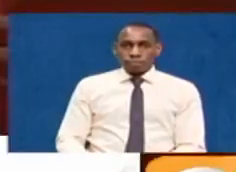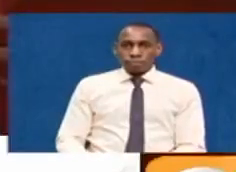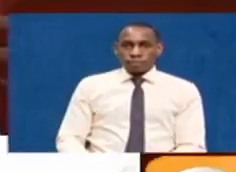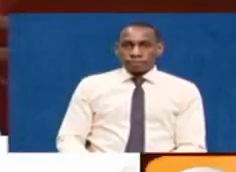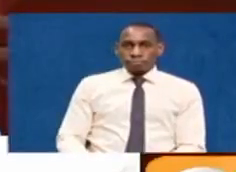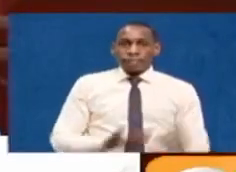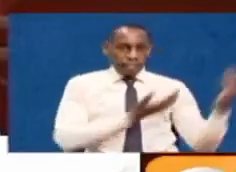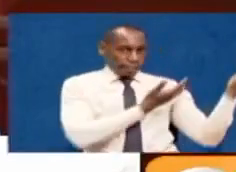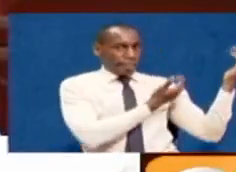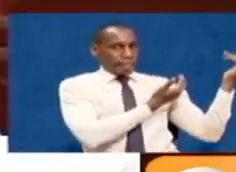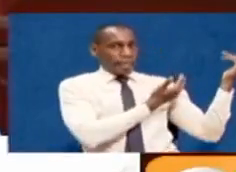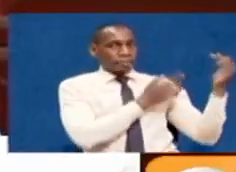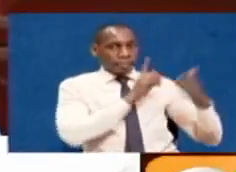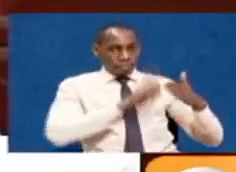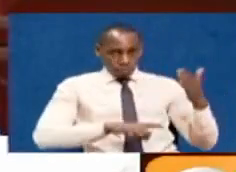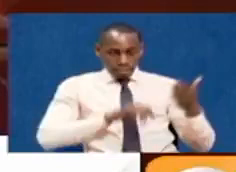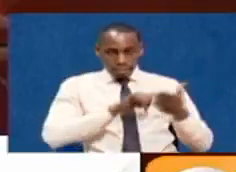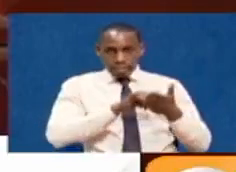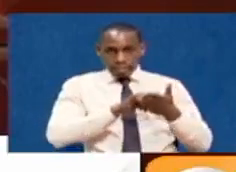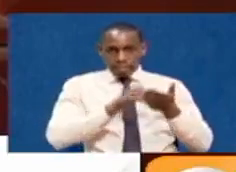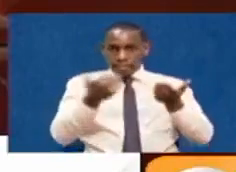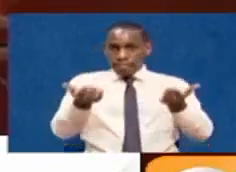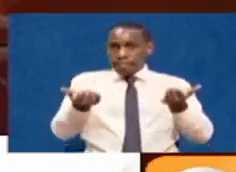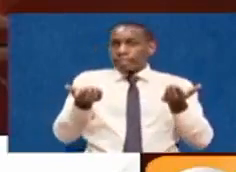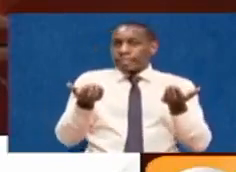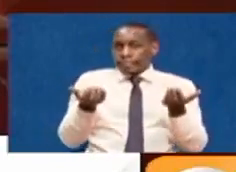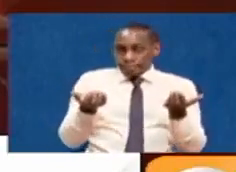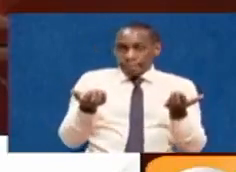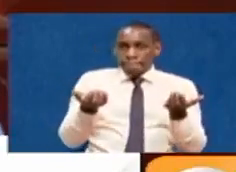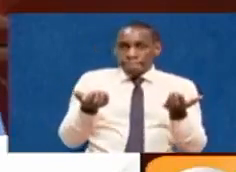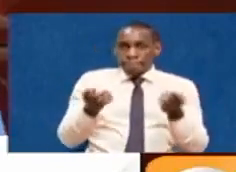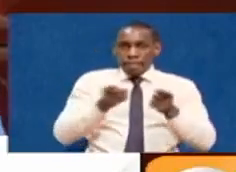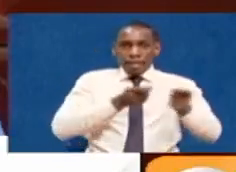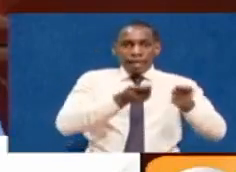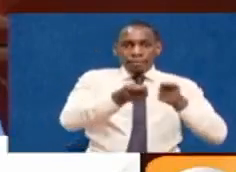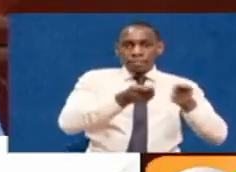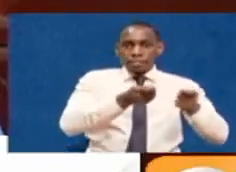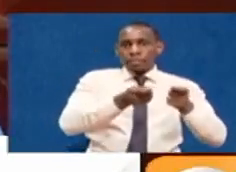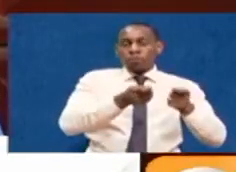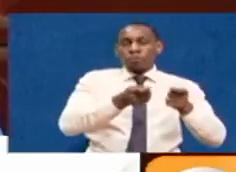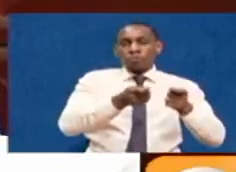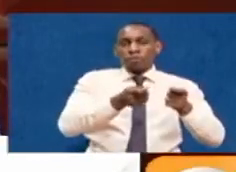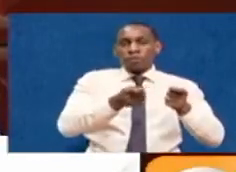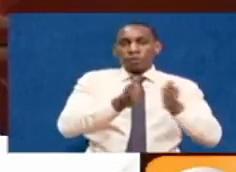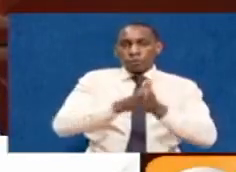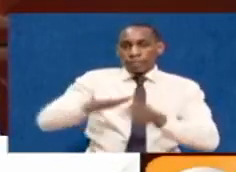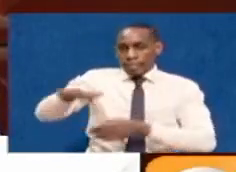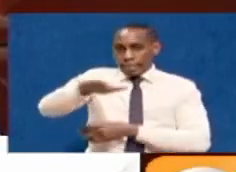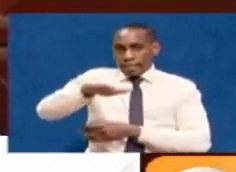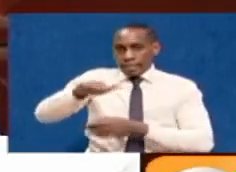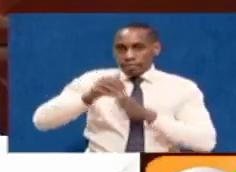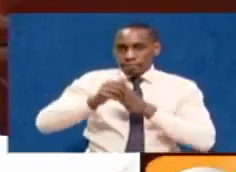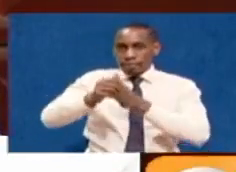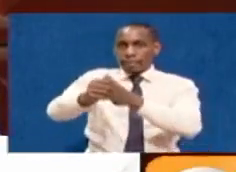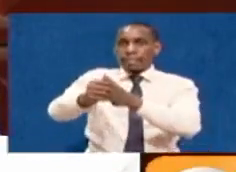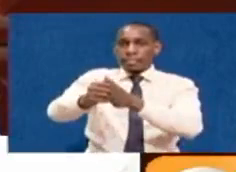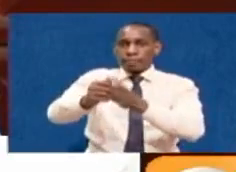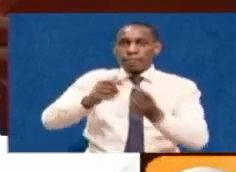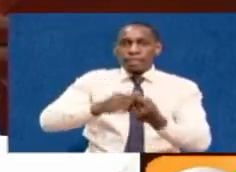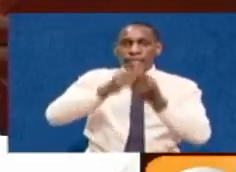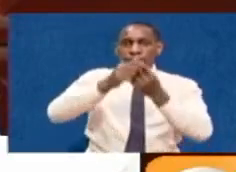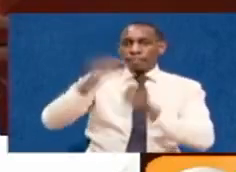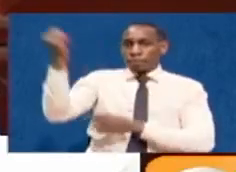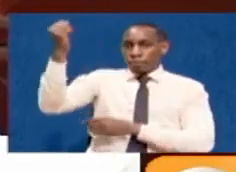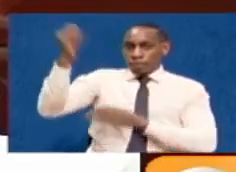Like you'd expect, require that administration and the area leadership,